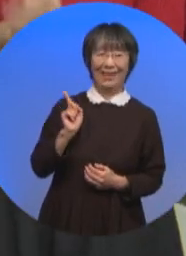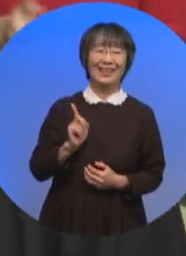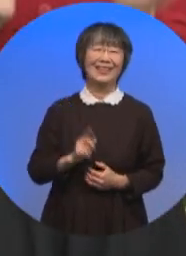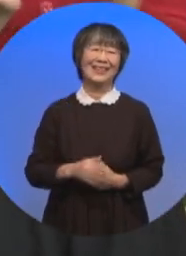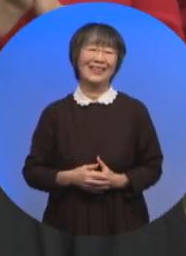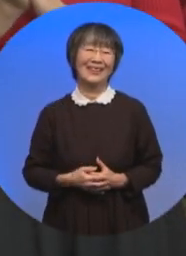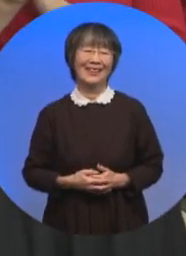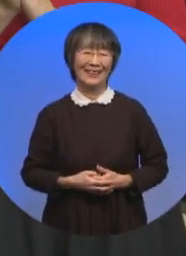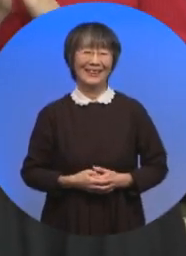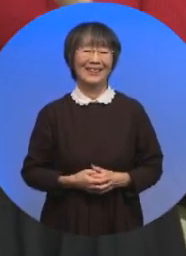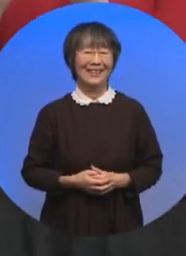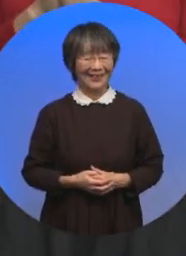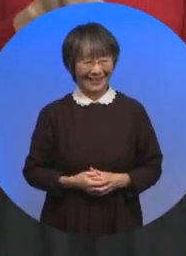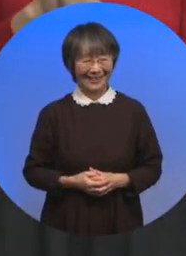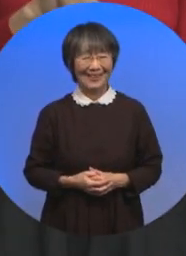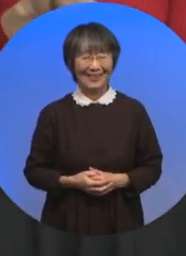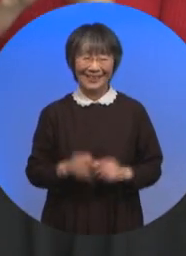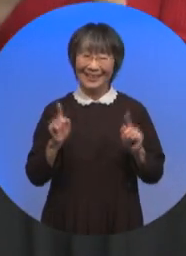さあスモールワールド